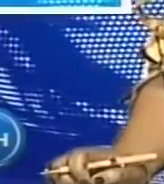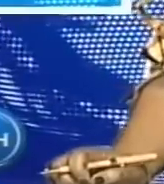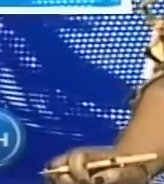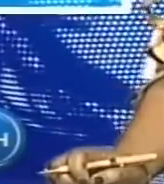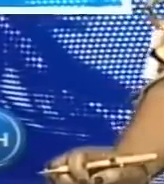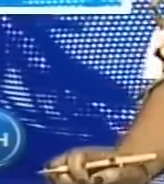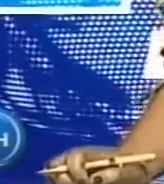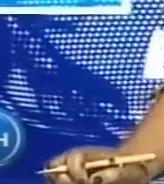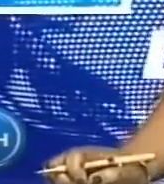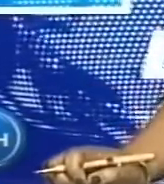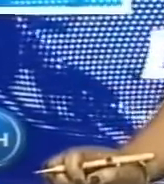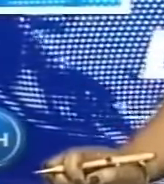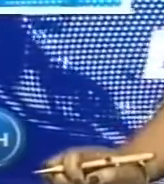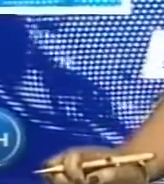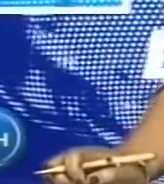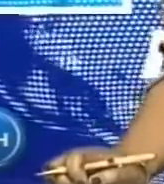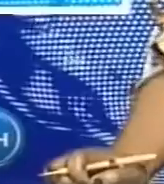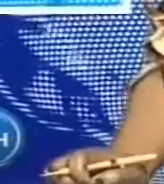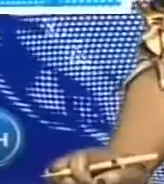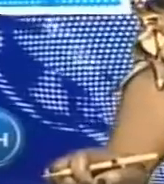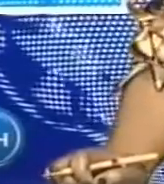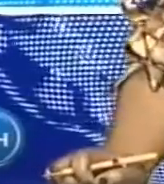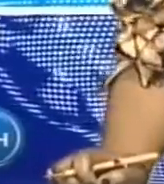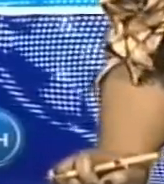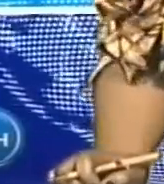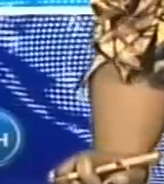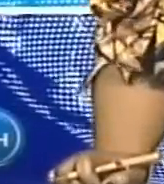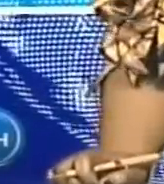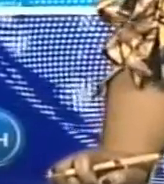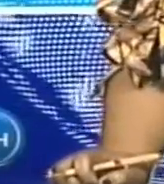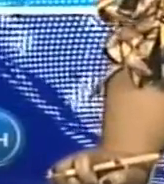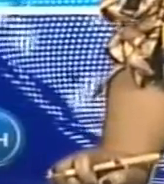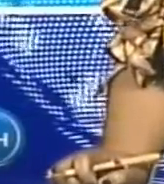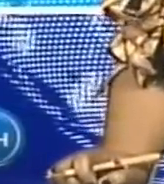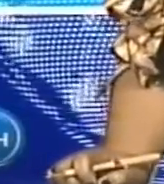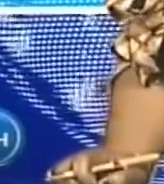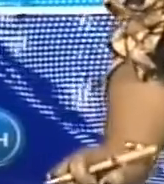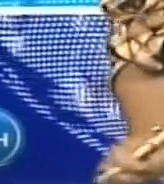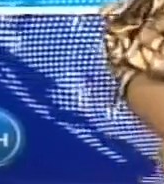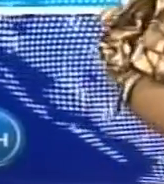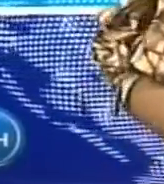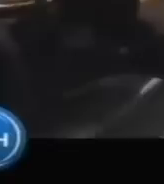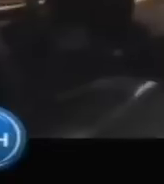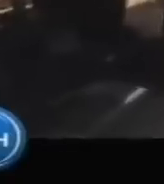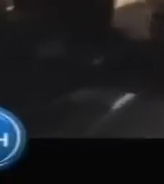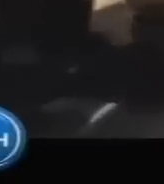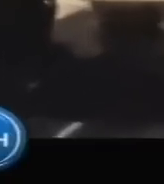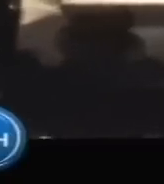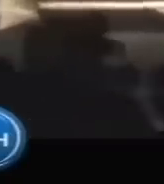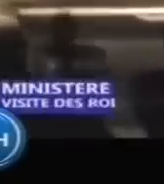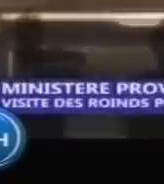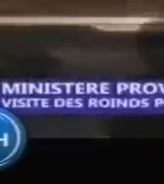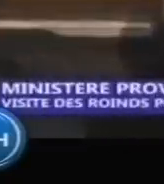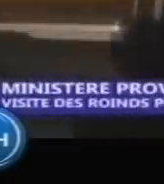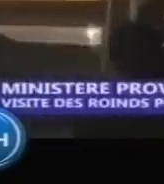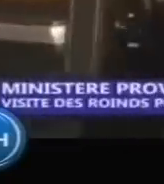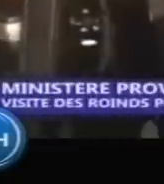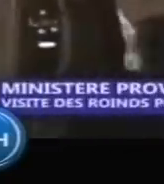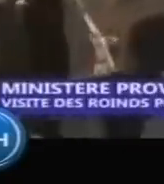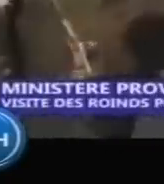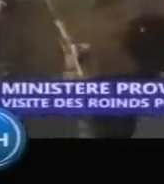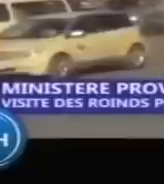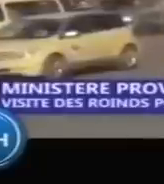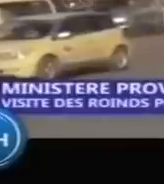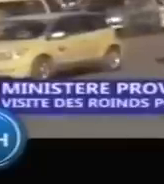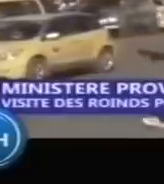Jacques Kabula Katwe, sont à leur terme, comme nous témoigne ce reportage. Regardez. Du ministre provincial des